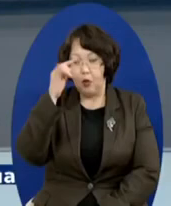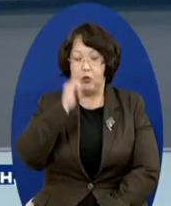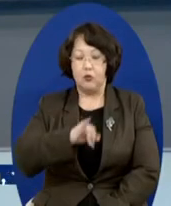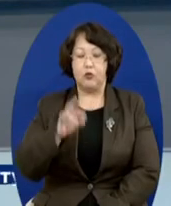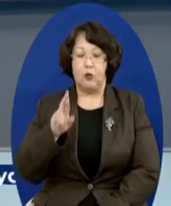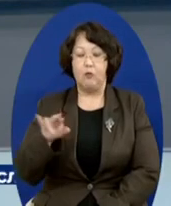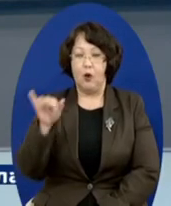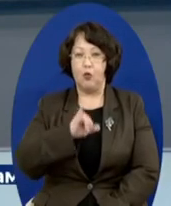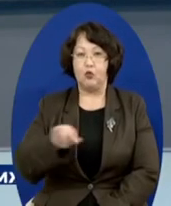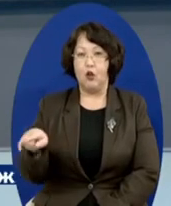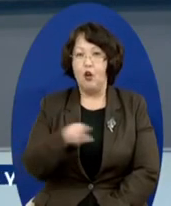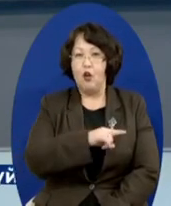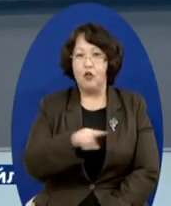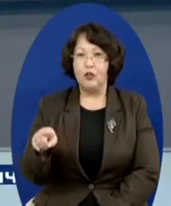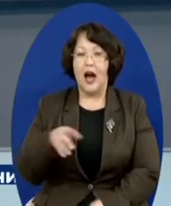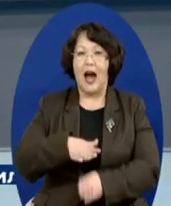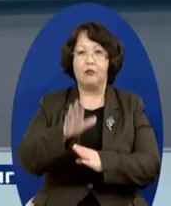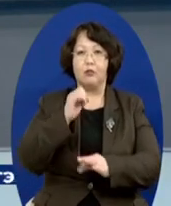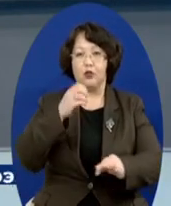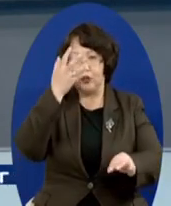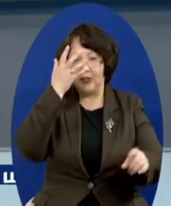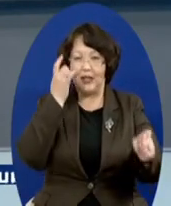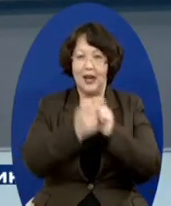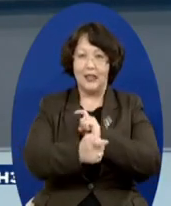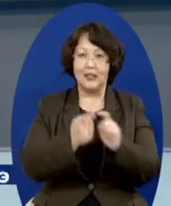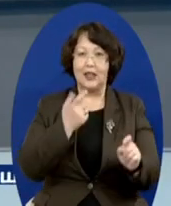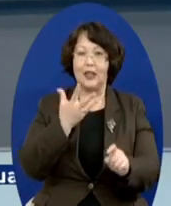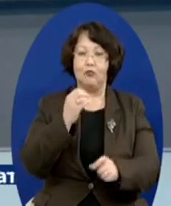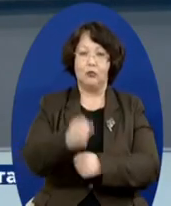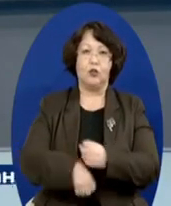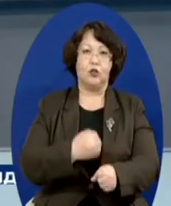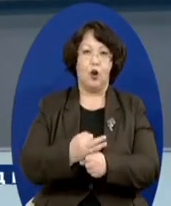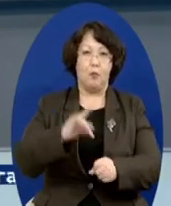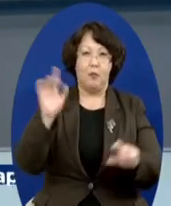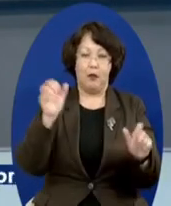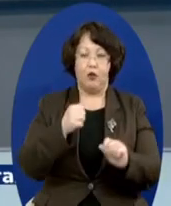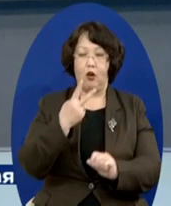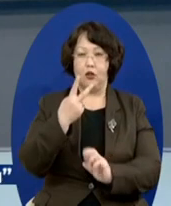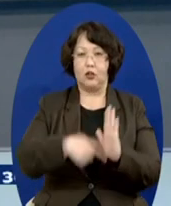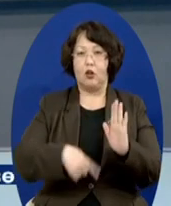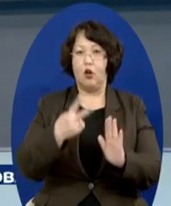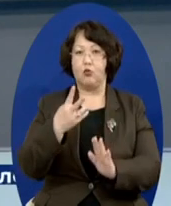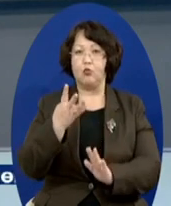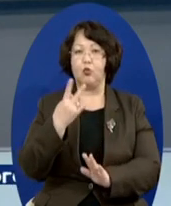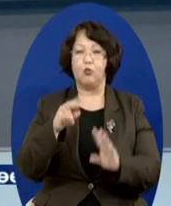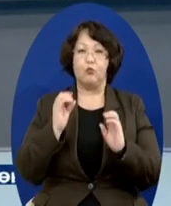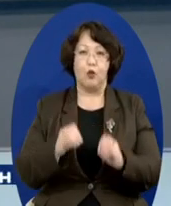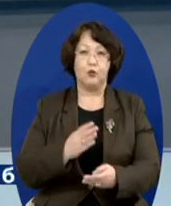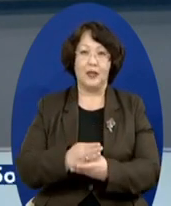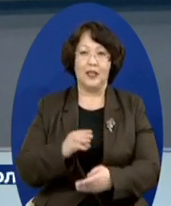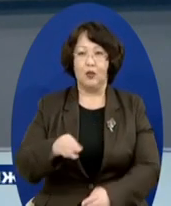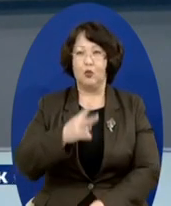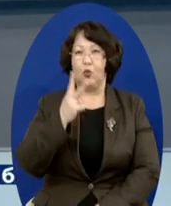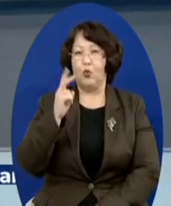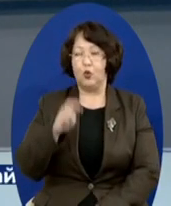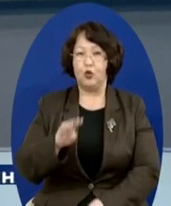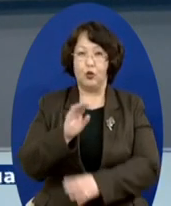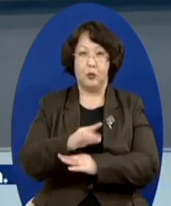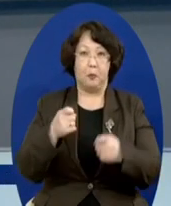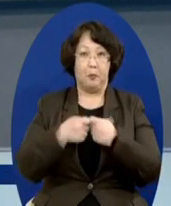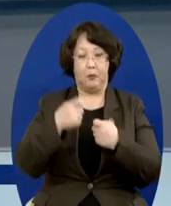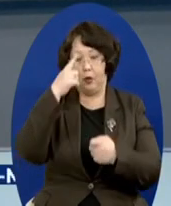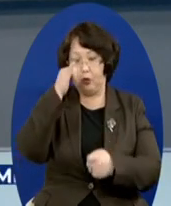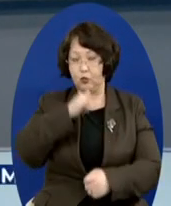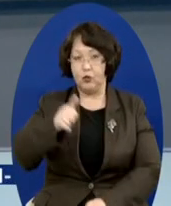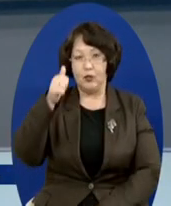Монгол улс Япон улсын хооронд дипломат харилцаа тогтоосны 50 жилийн ой өнөөдөр буюу 2-р сарын 24-ний өдөр болж байна. Энэхүү түүхтэйг тохиолдуулад